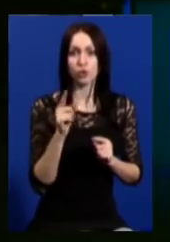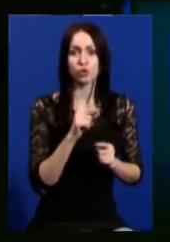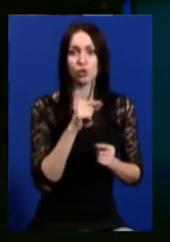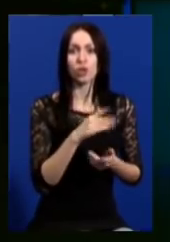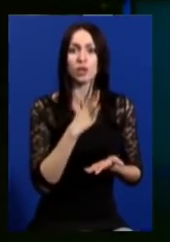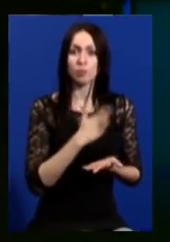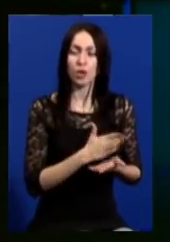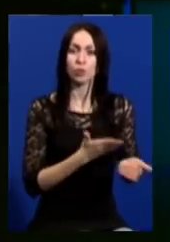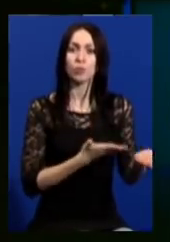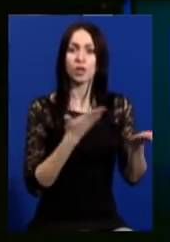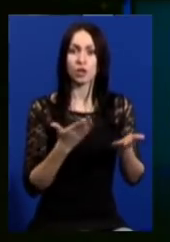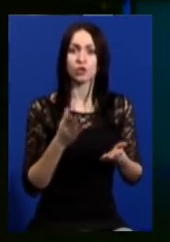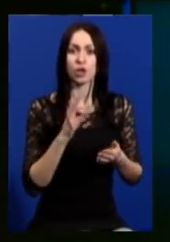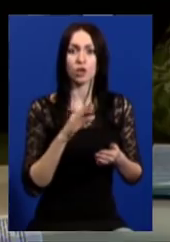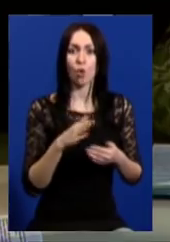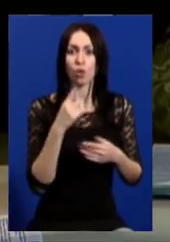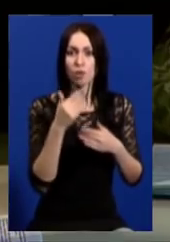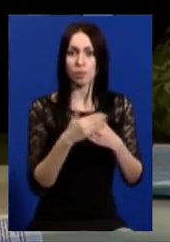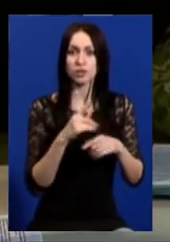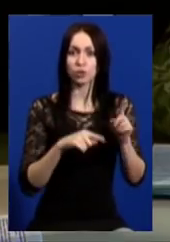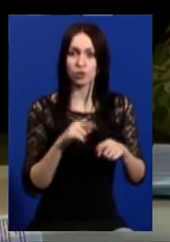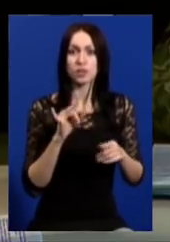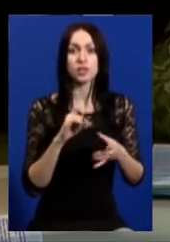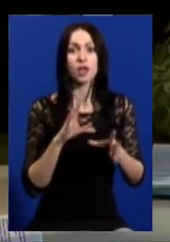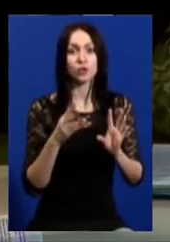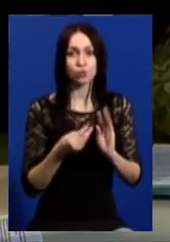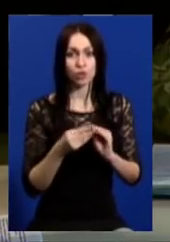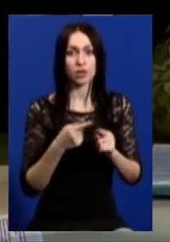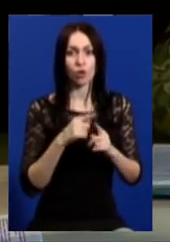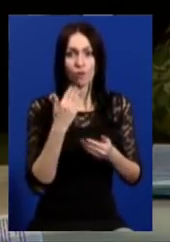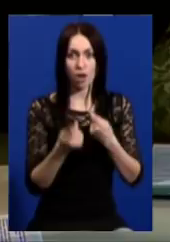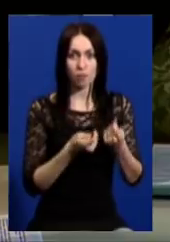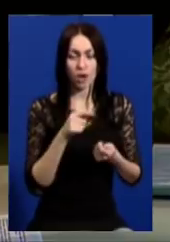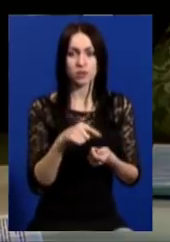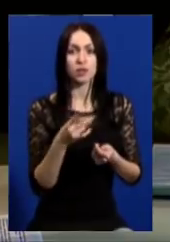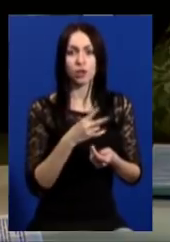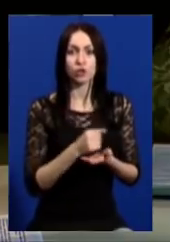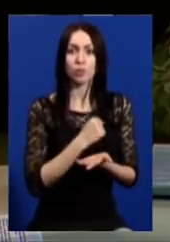мають запрошення від близьких родичів, і за результатами такого опитування він повинен підтвердити,